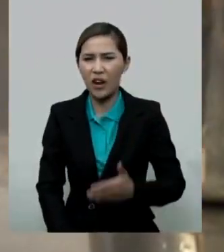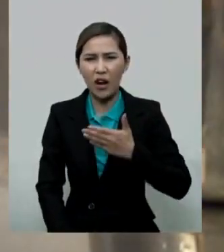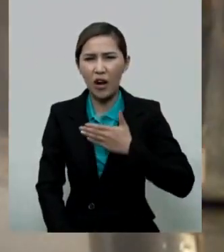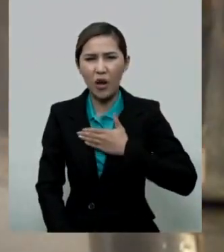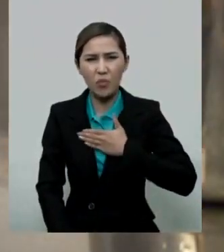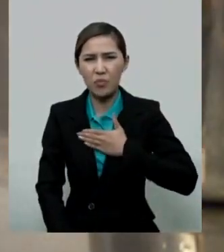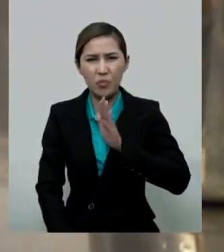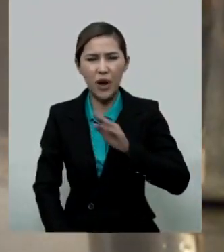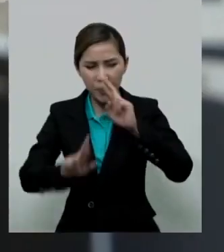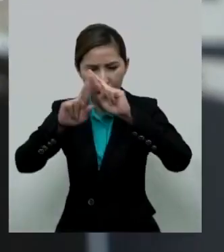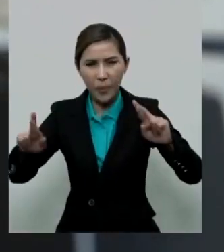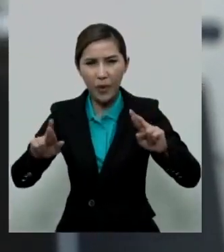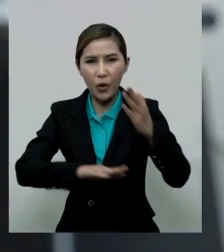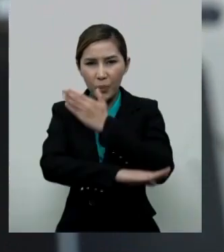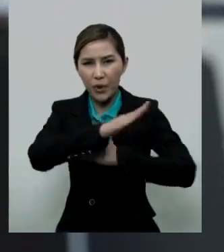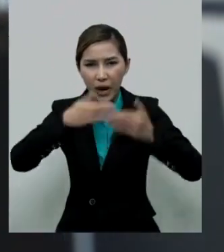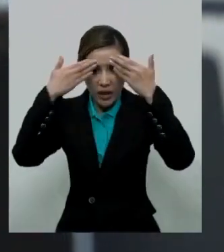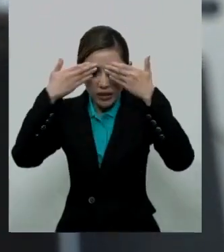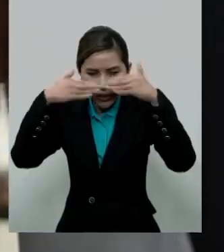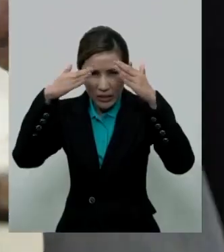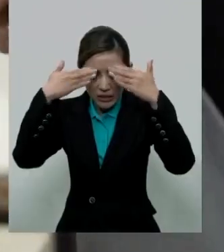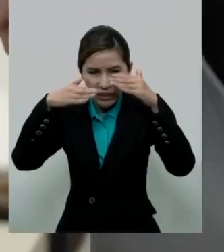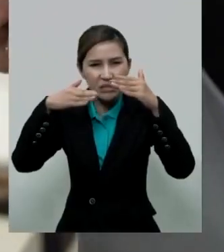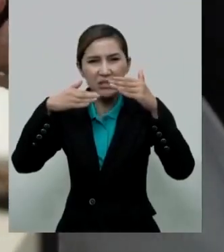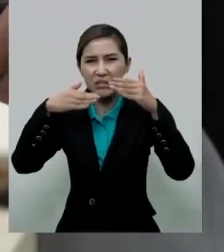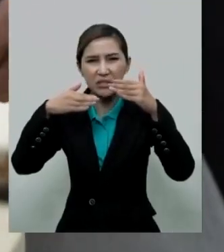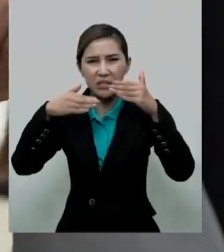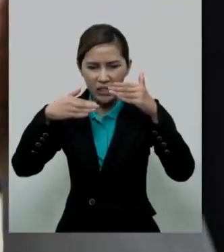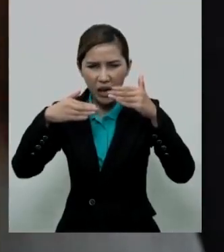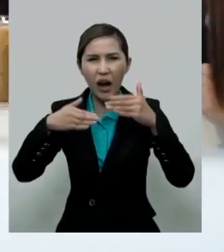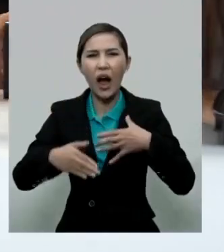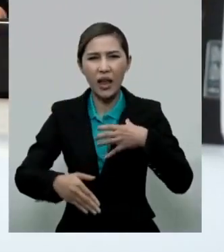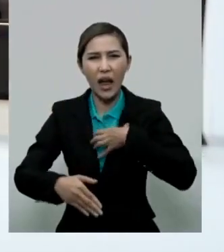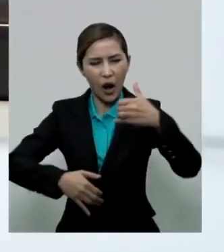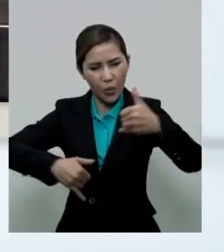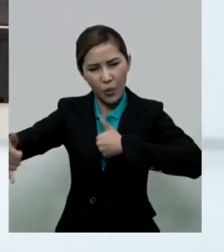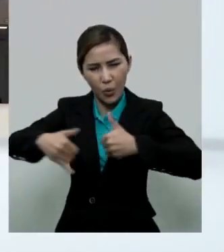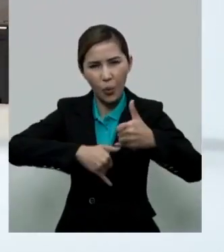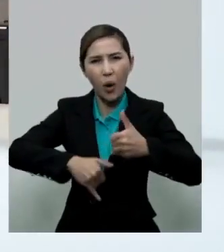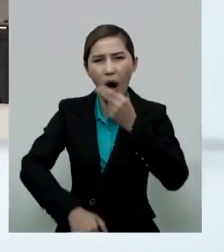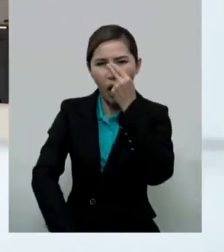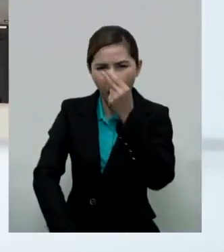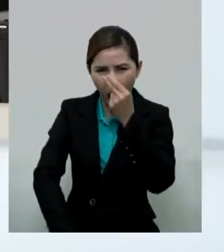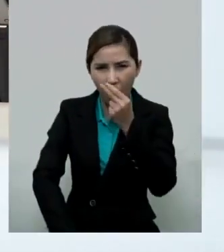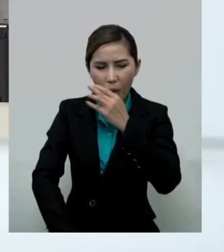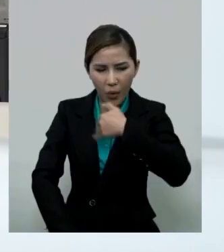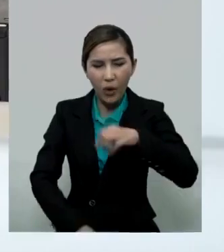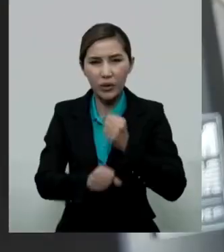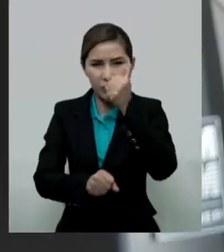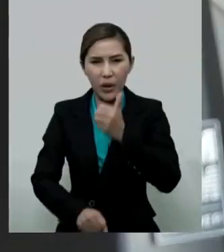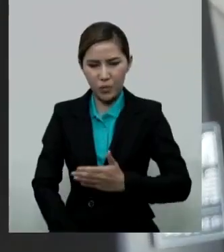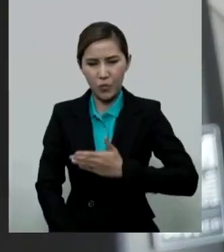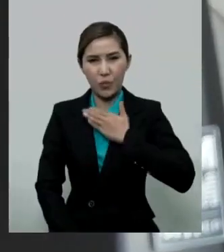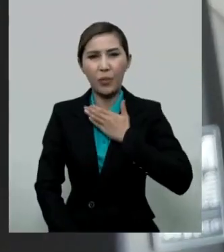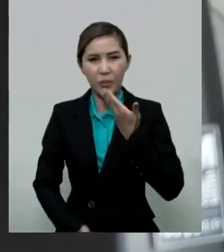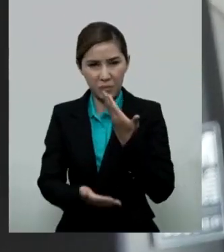เราไม่ได้เน้นว่าร้านเราเป็นผู้พิการทางสายตาอะไรเงี้ยค่ะก็คือเราอยากให้ลูกค้าเข้ามาแล้วสัมผัสได้เองว่าพวกเราท